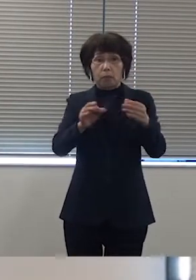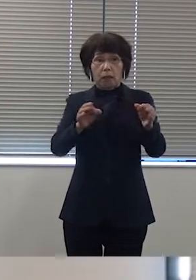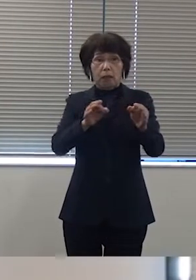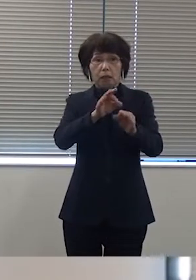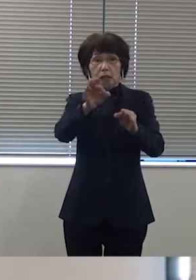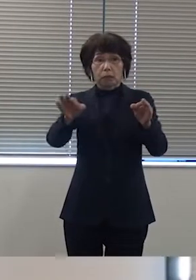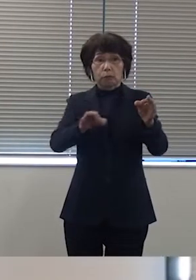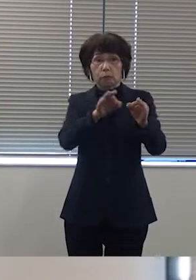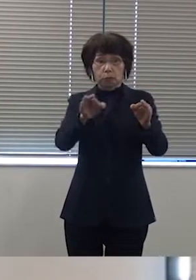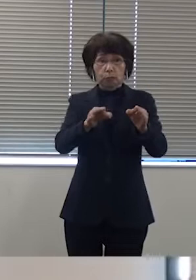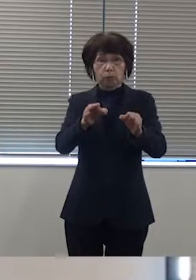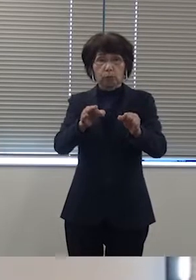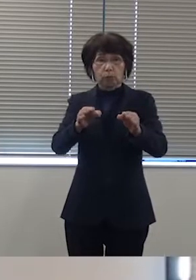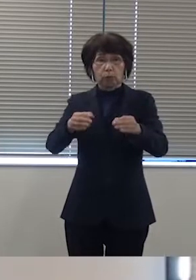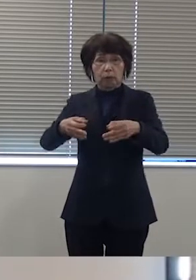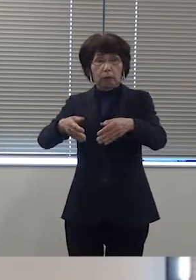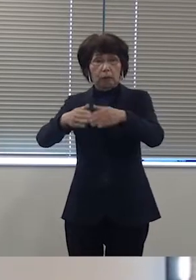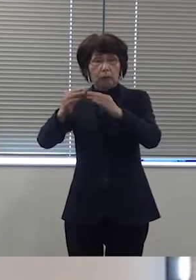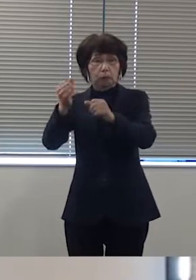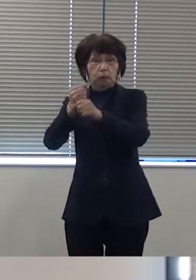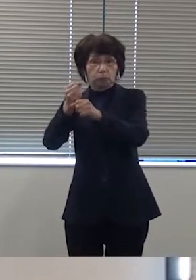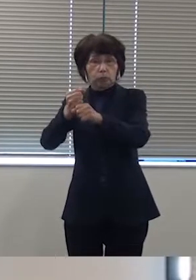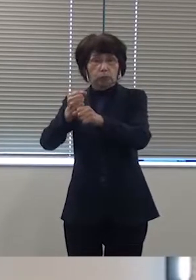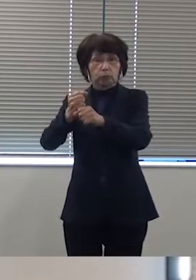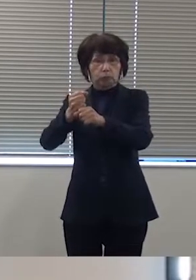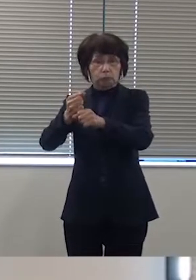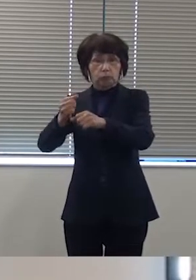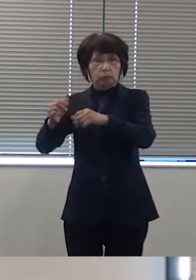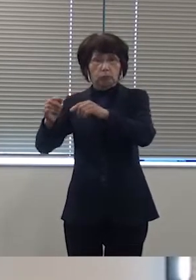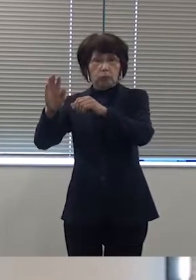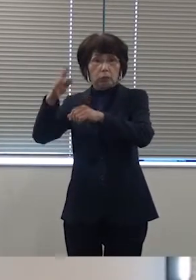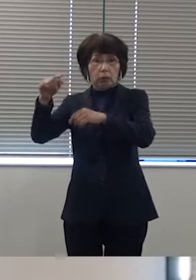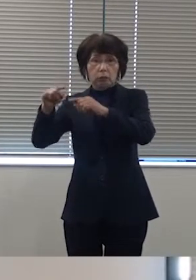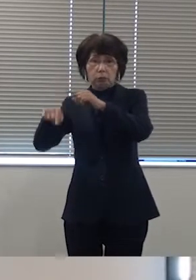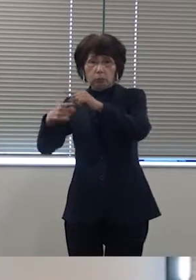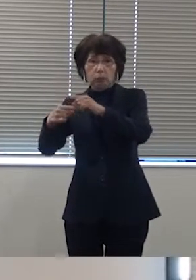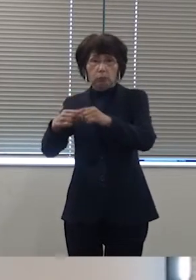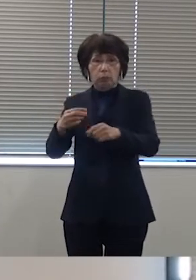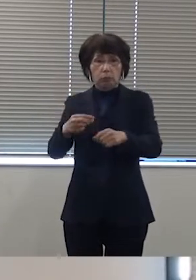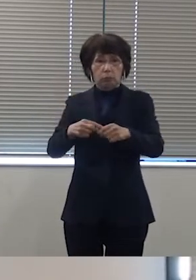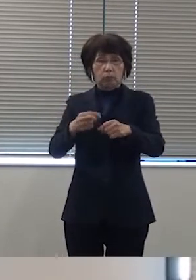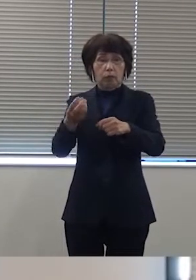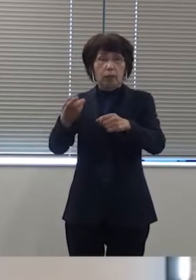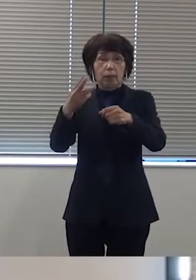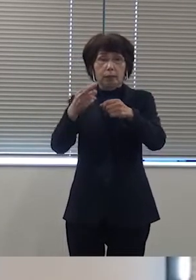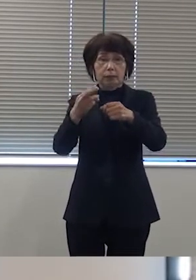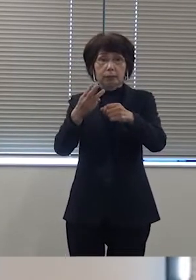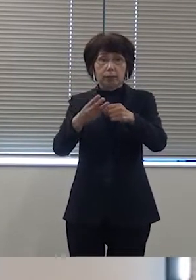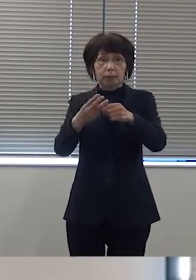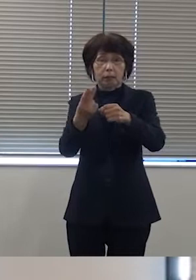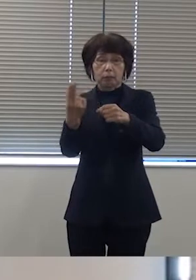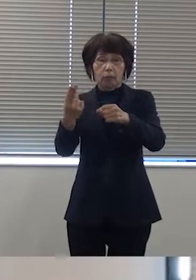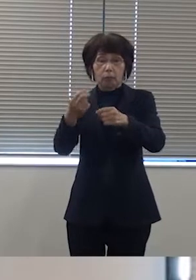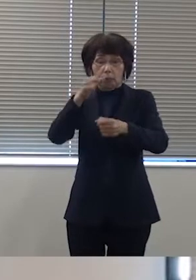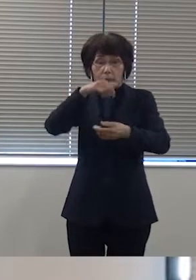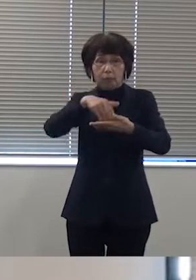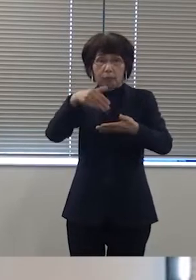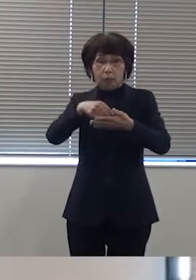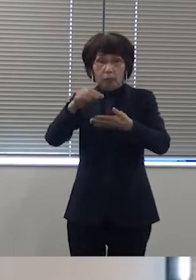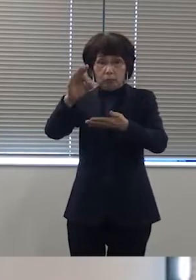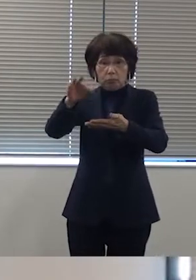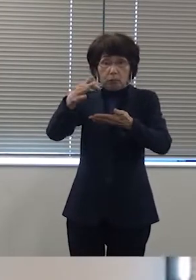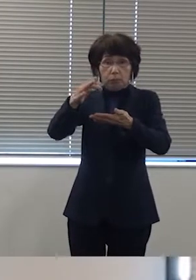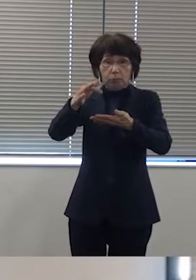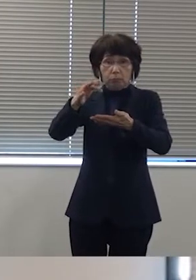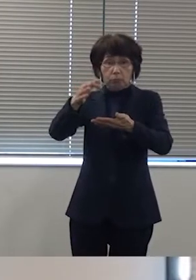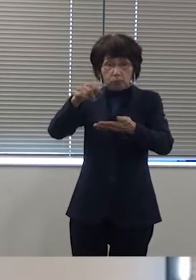金融系とかですね、建設関連とか研究ですので、3年の決算でも税収が一定出てき